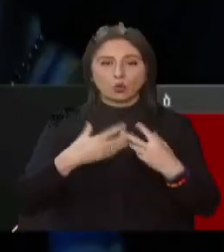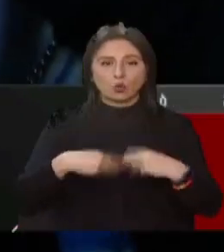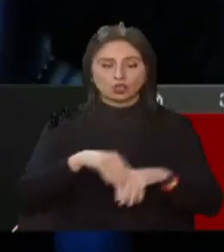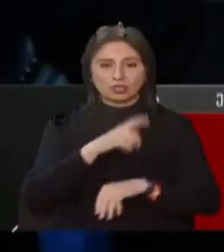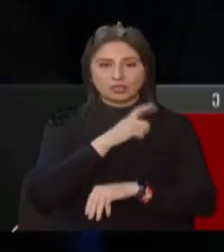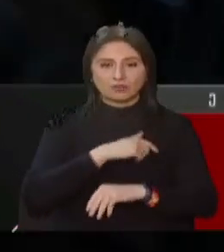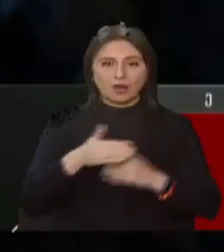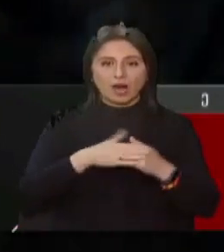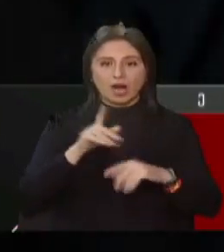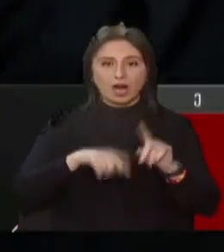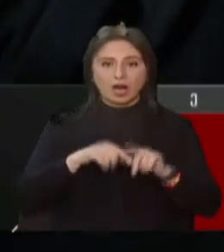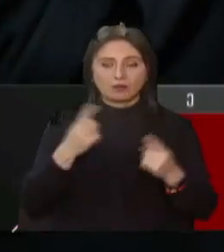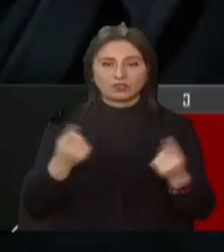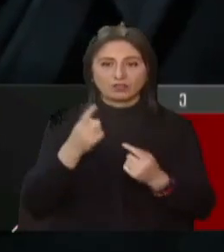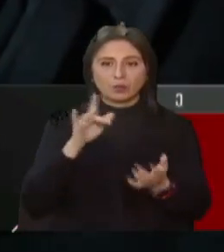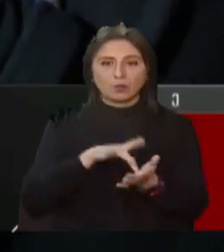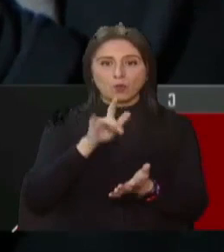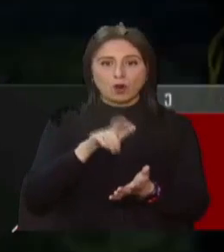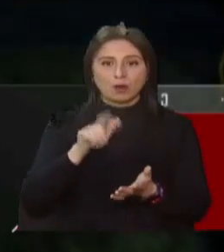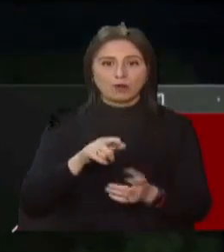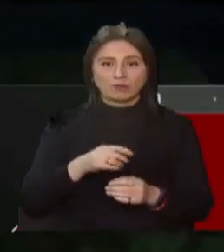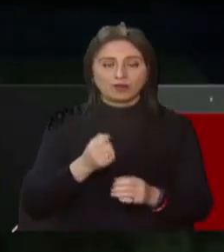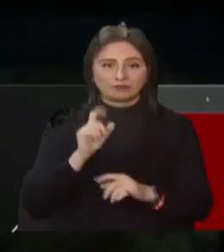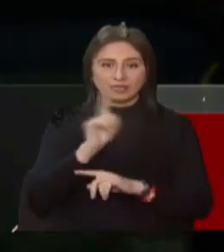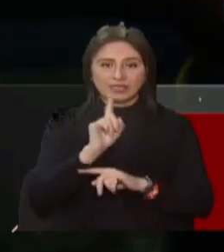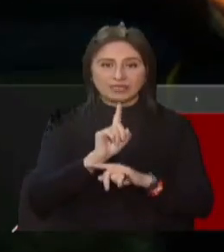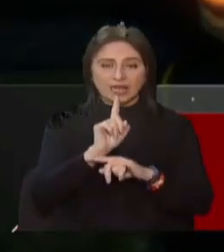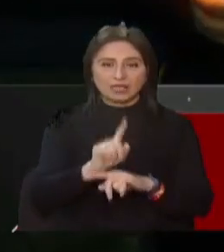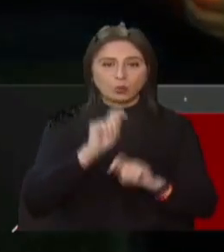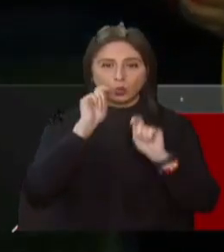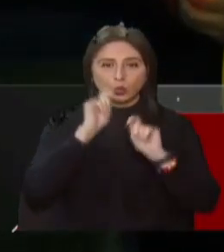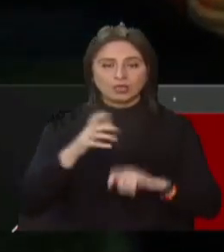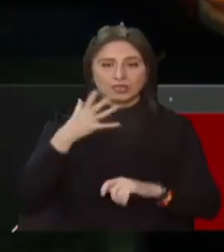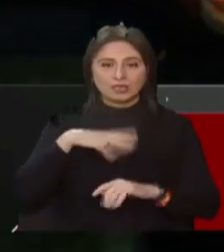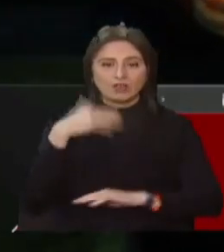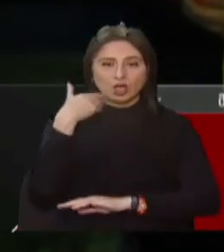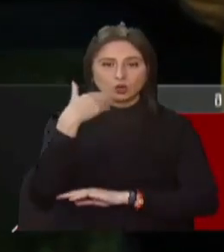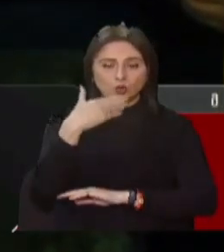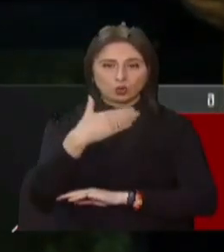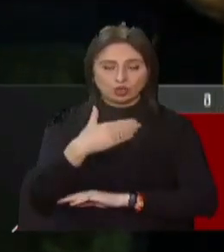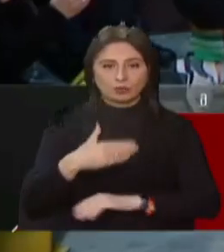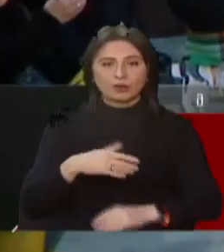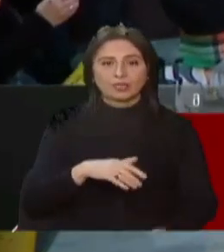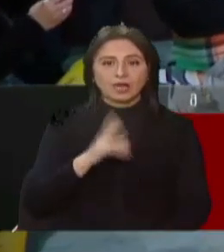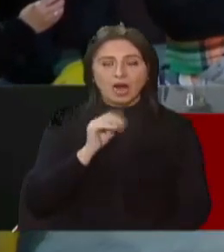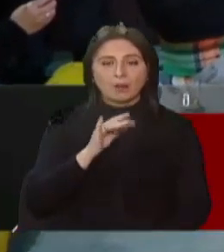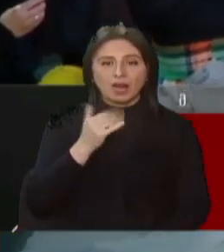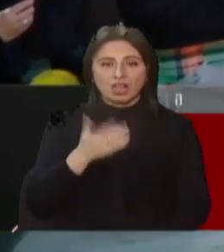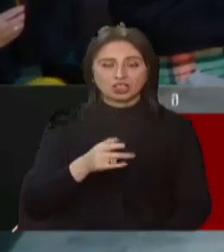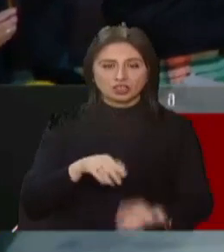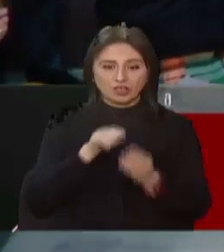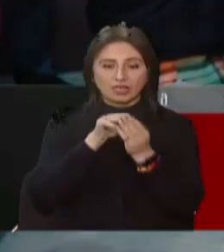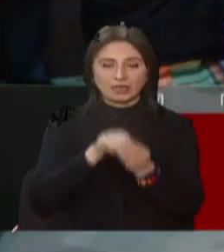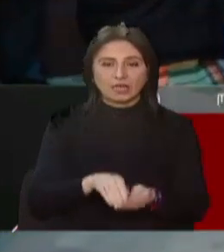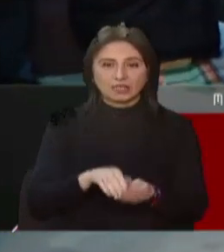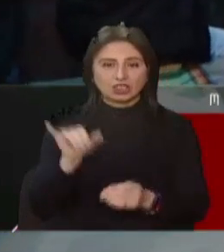წევრები, ახლობლები და რიგითი მოქალაქეები ნანთებული სანთლებით და უკრაინისა და საქართველოს დროშებით. Mihail Aplanishvilს